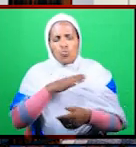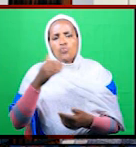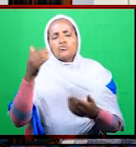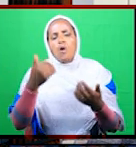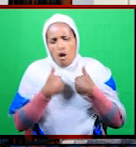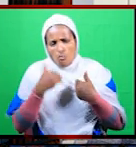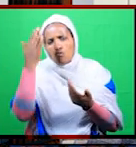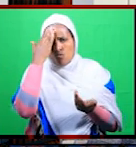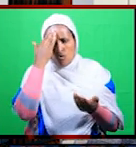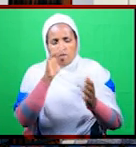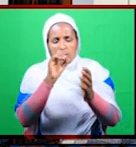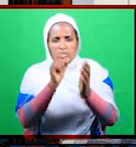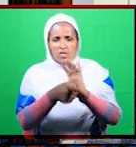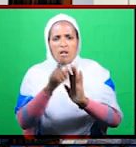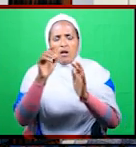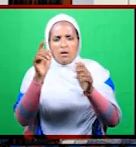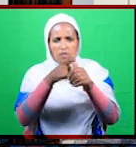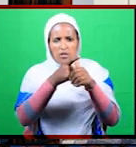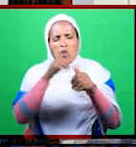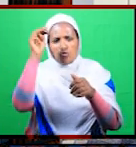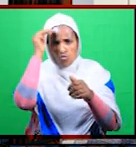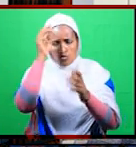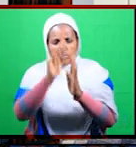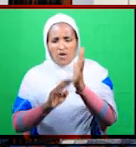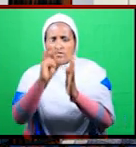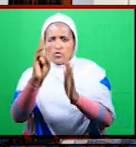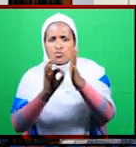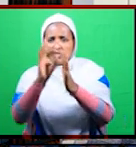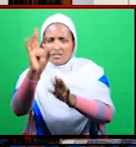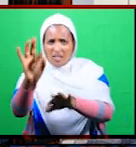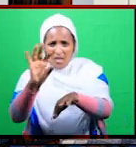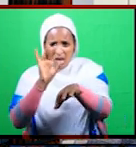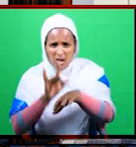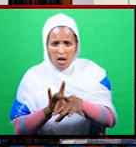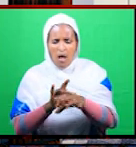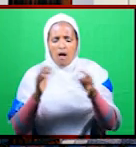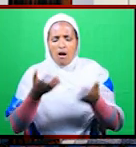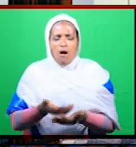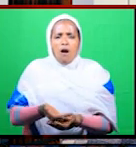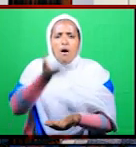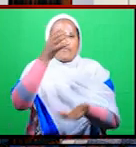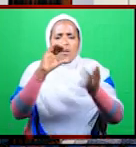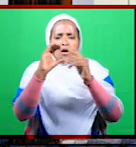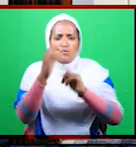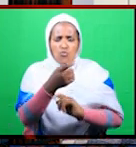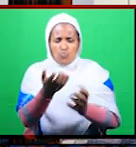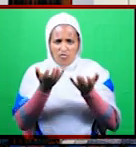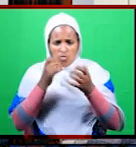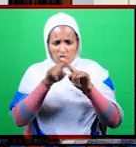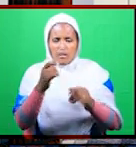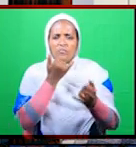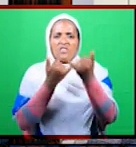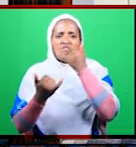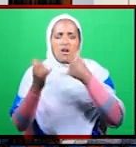እንዳሉ ይታወቃል። ለምሳሌ አንደኛ ጢሞቴዎስ ምዕራፍ 6 ከቁጥር 9 ላይ ባለጸጋ ሊሆኑ የሚወዱ